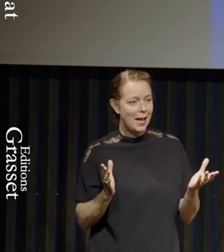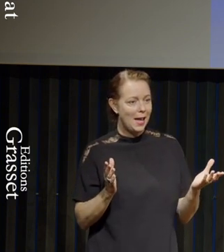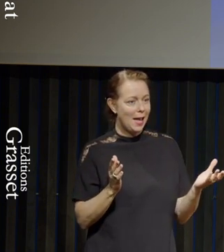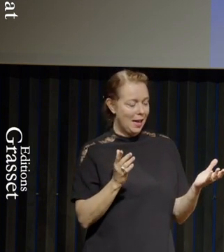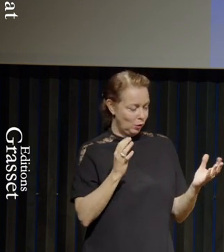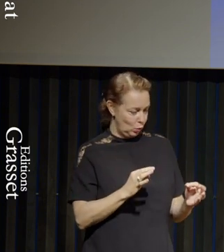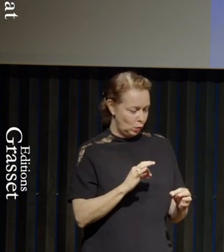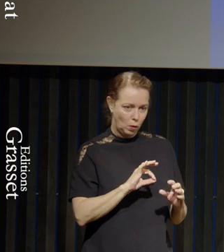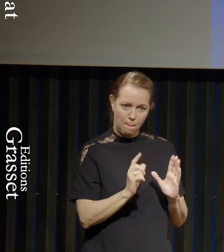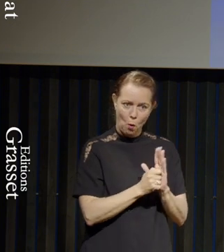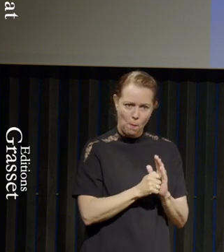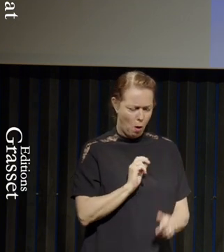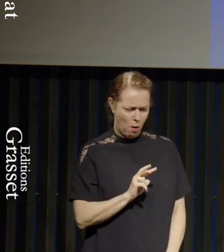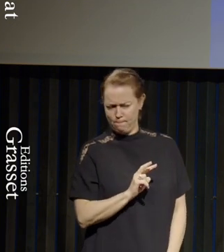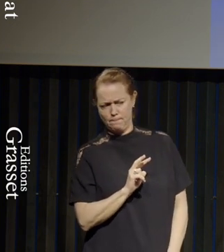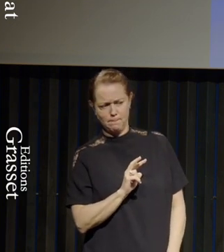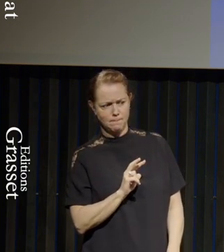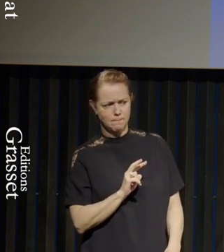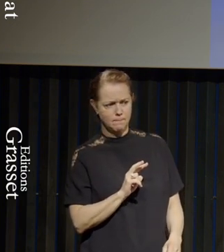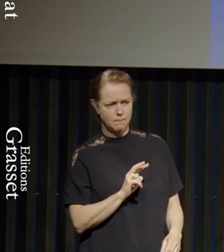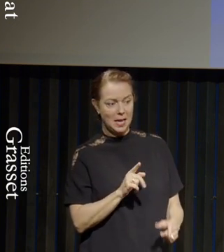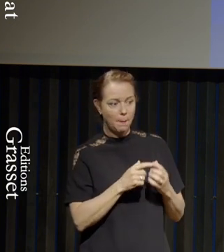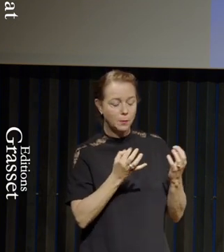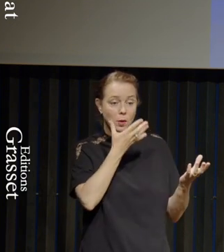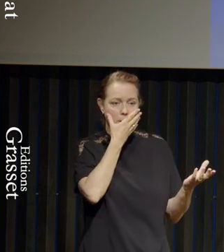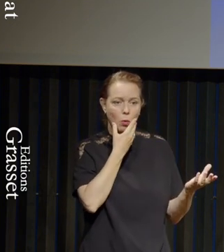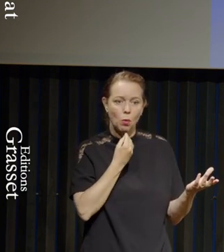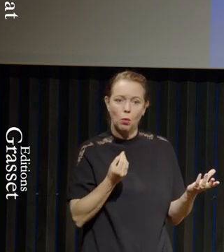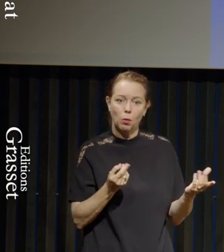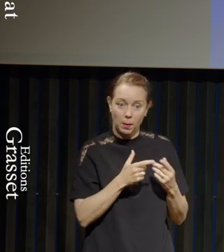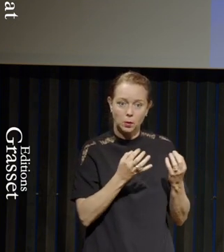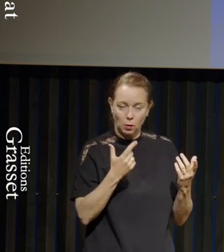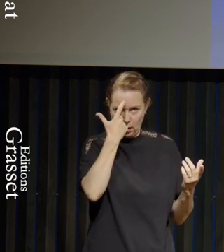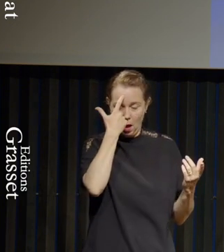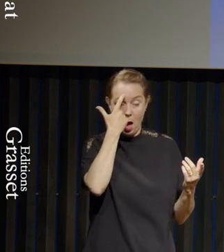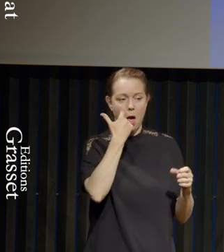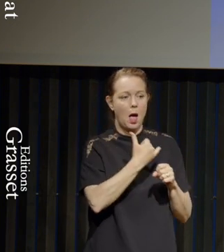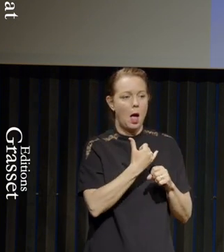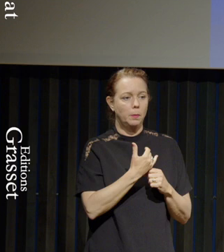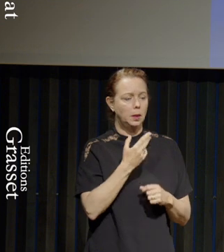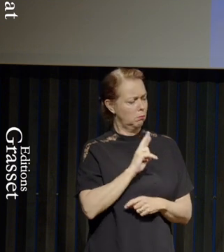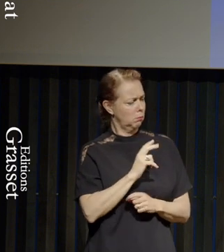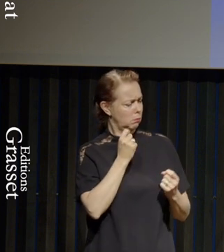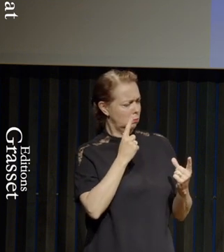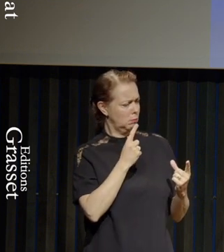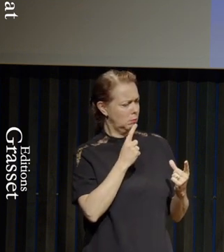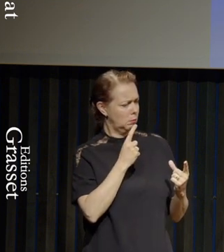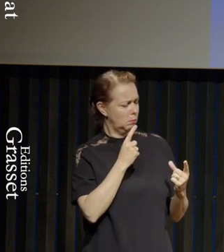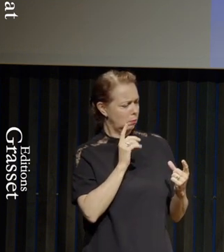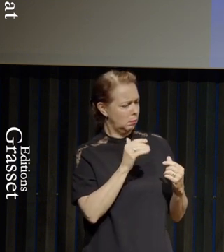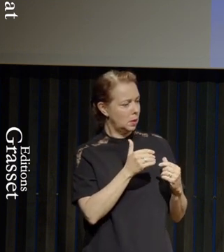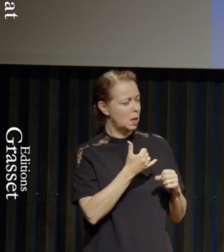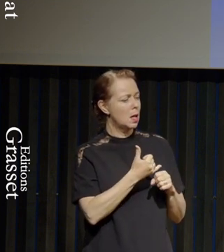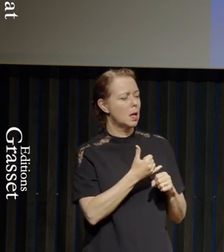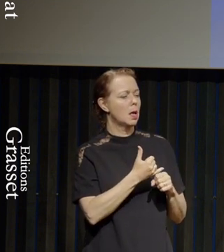moment de saisissement, est beau. Je crois qu'il faut prendre le temps, dans l'étonnement, de constater la beauté. Et